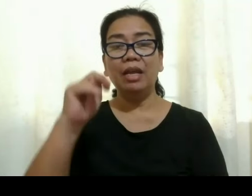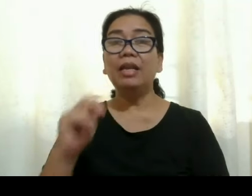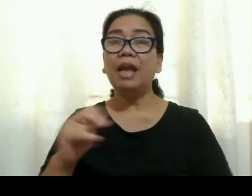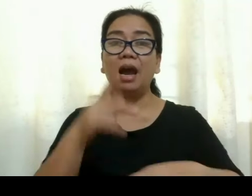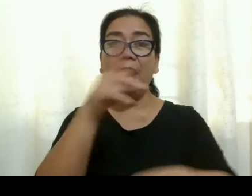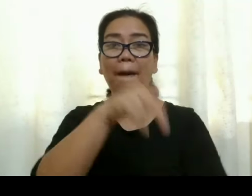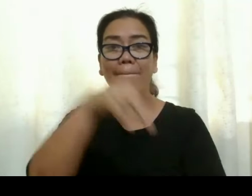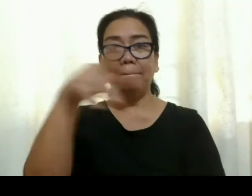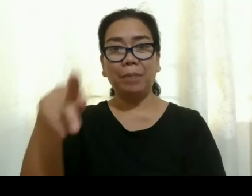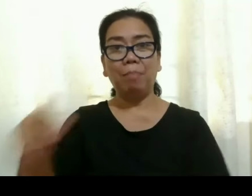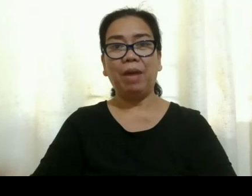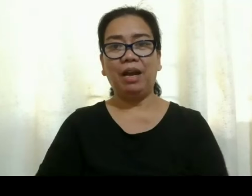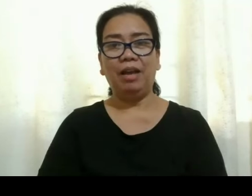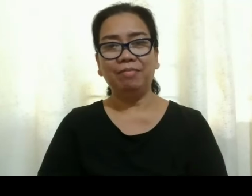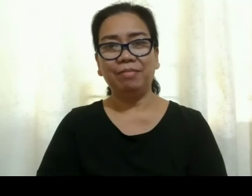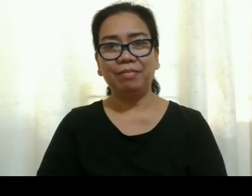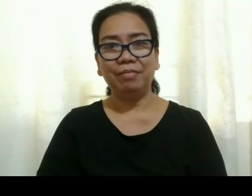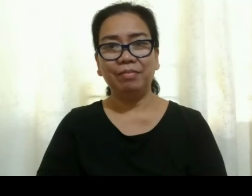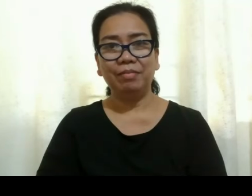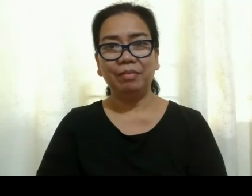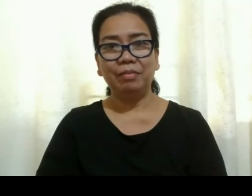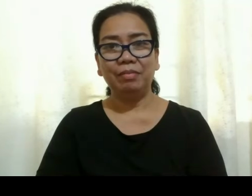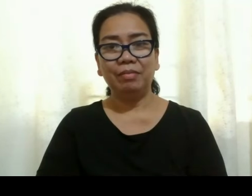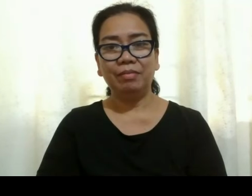Lalawigan ng Pampanga.